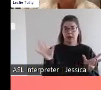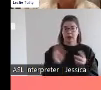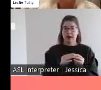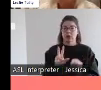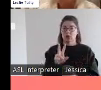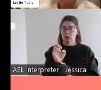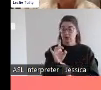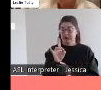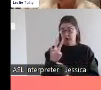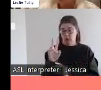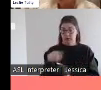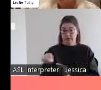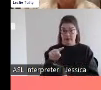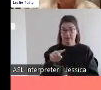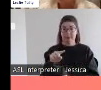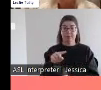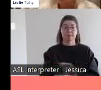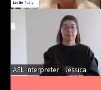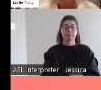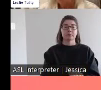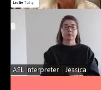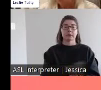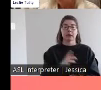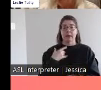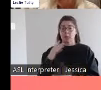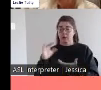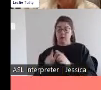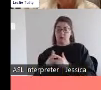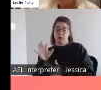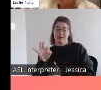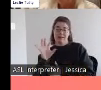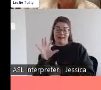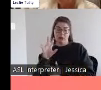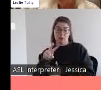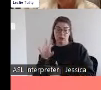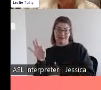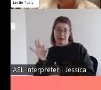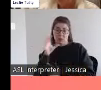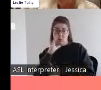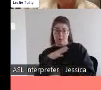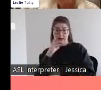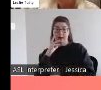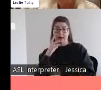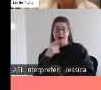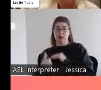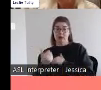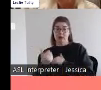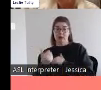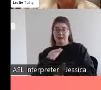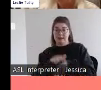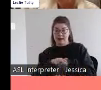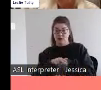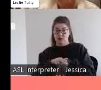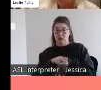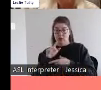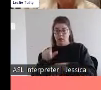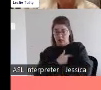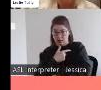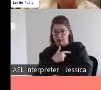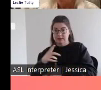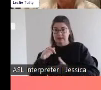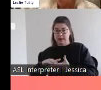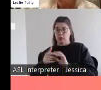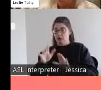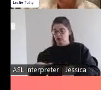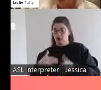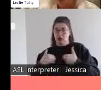de Healing Journey ayant des enfants de 5 à 11 ans. Il s'agissait de 282 à 929 femmes